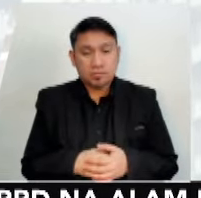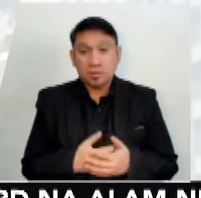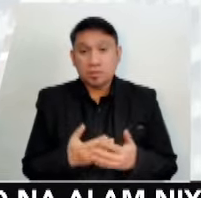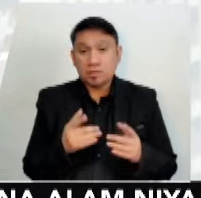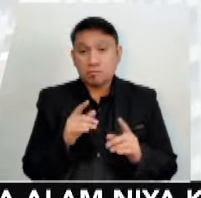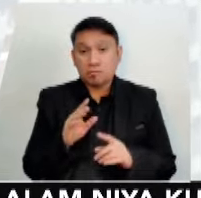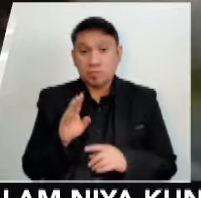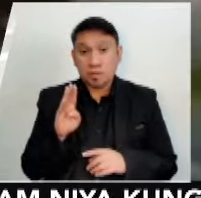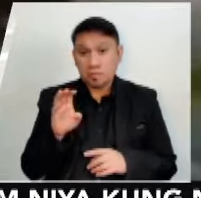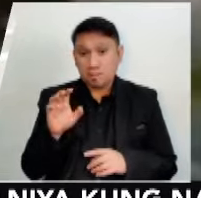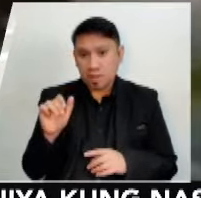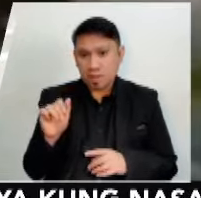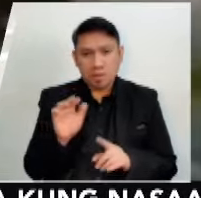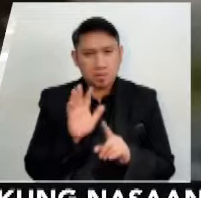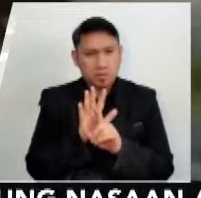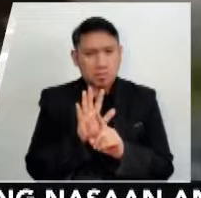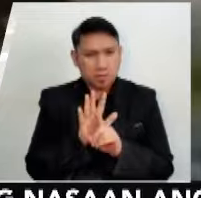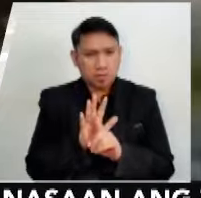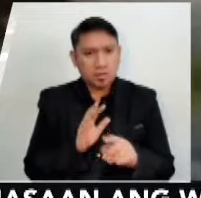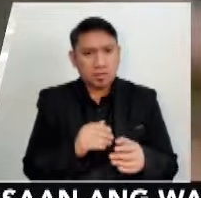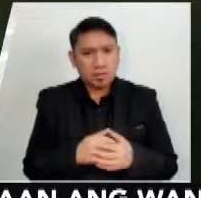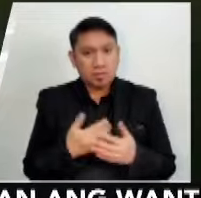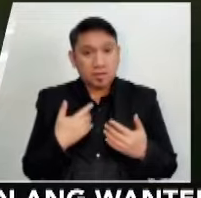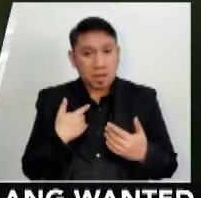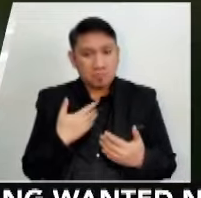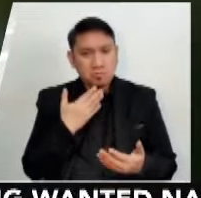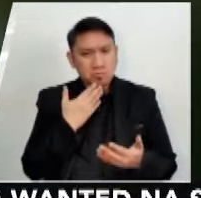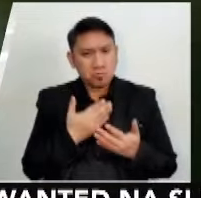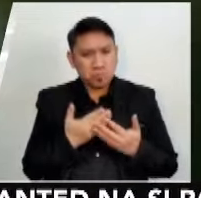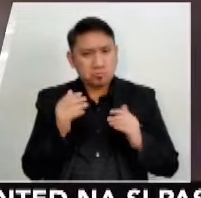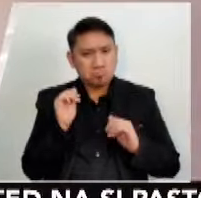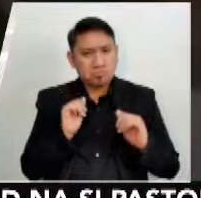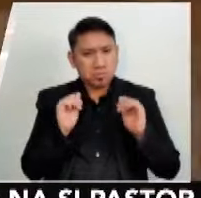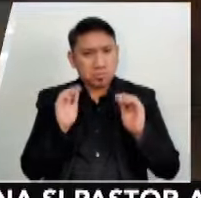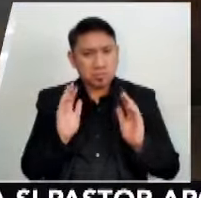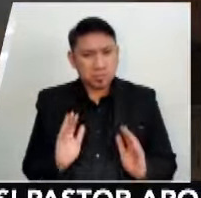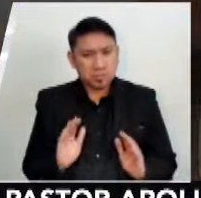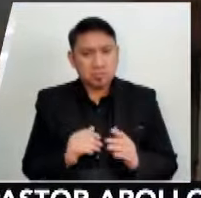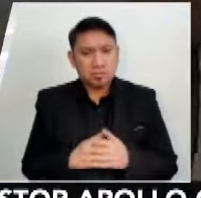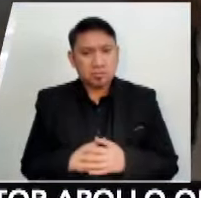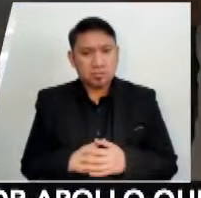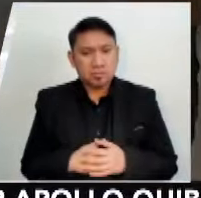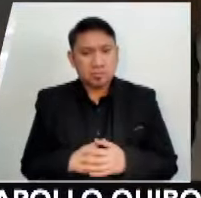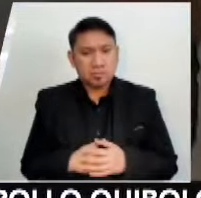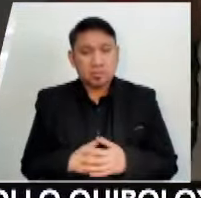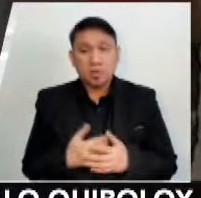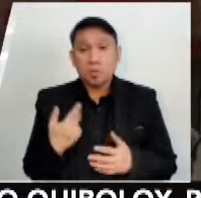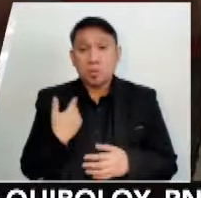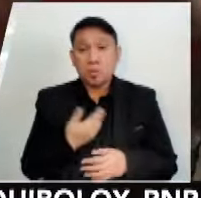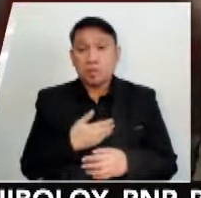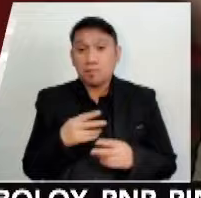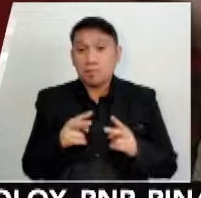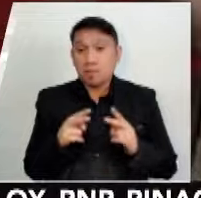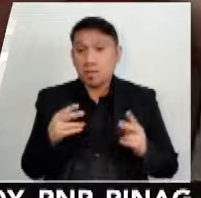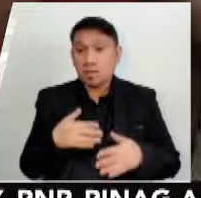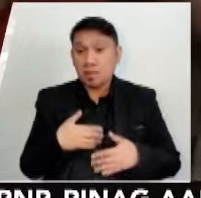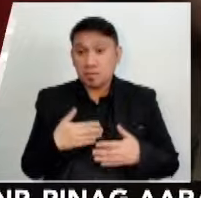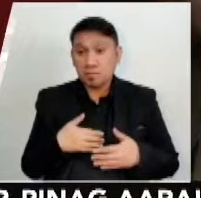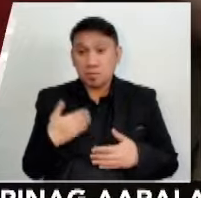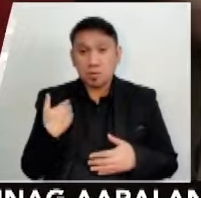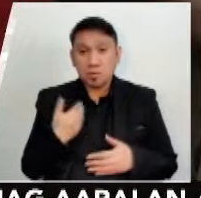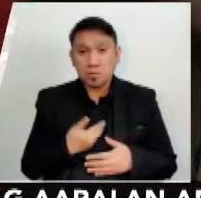Bea Alonzo na hinangaan sa dramatic scenes ng karakter na si Sam. I'm very happy. Gusto ko magpasalamat sa lahat ng